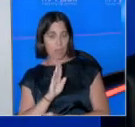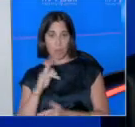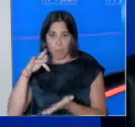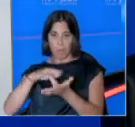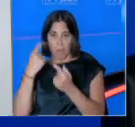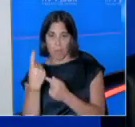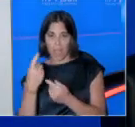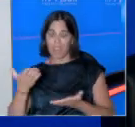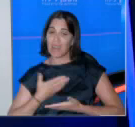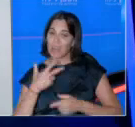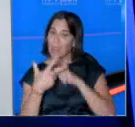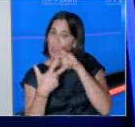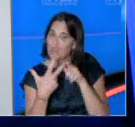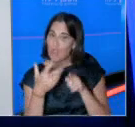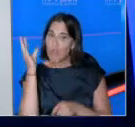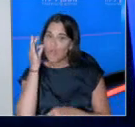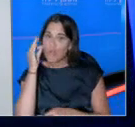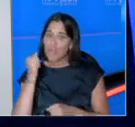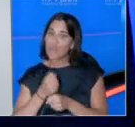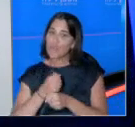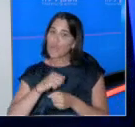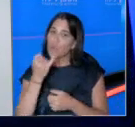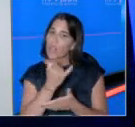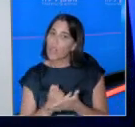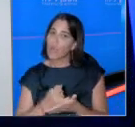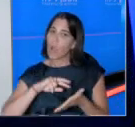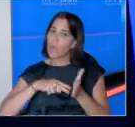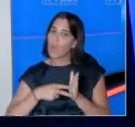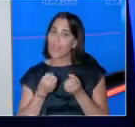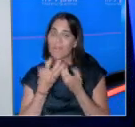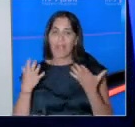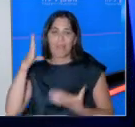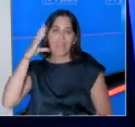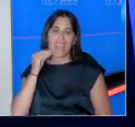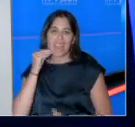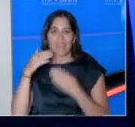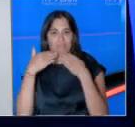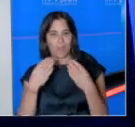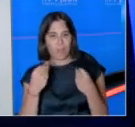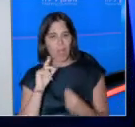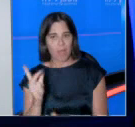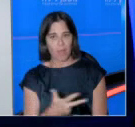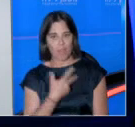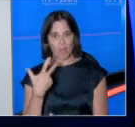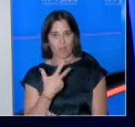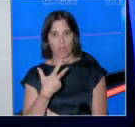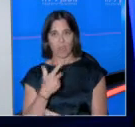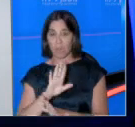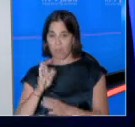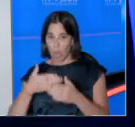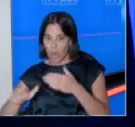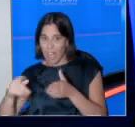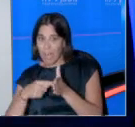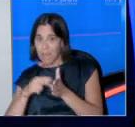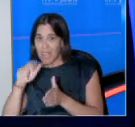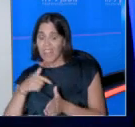אחד, ולקבל שלוש נשים שעושות ניתוח פוליטי מדהים. זה לעונג. תודה רבה, יש לך חושב שלכן ערב טוב. אל תזוזו, כי